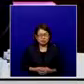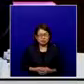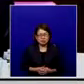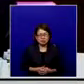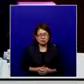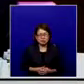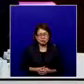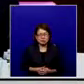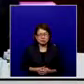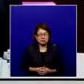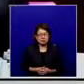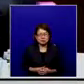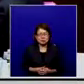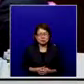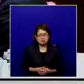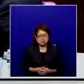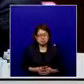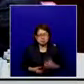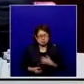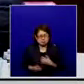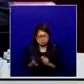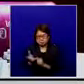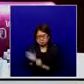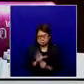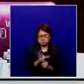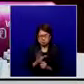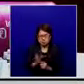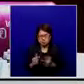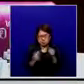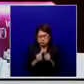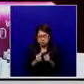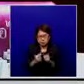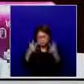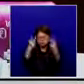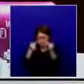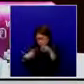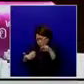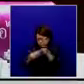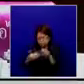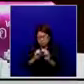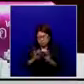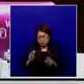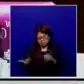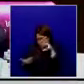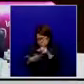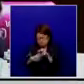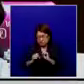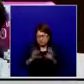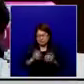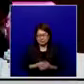ผมอยากให้หันไปทางท่านนายกนิดหนึ่งเถอะแค่จะได้เห็นชัดๆหันไปนิดเดียวพอละนี่ละ